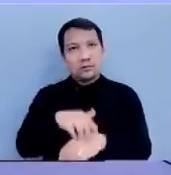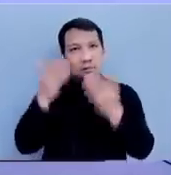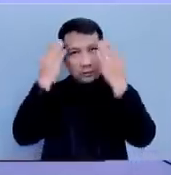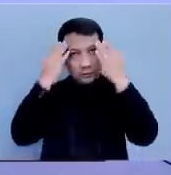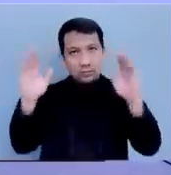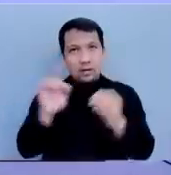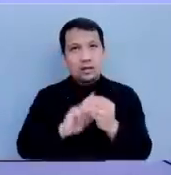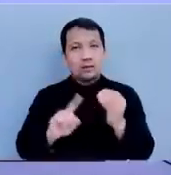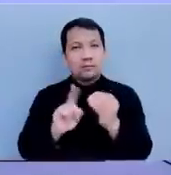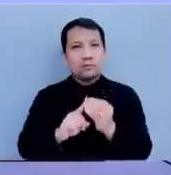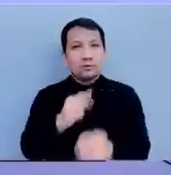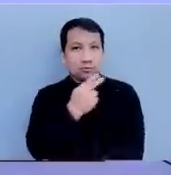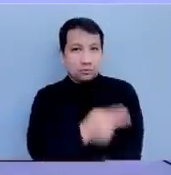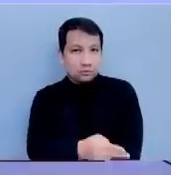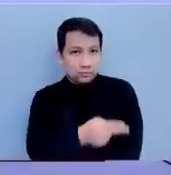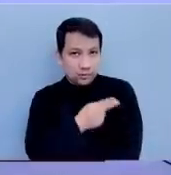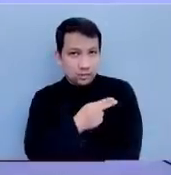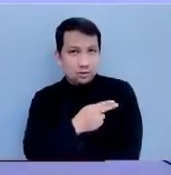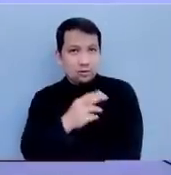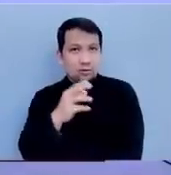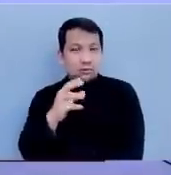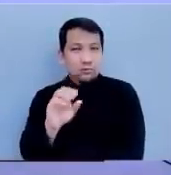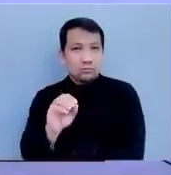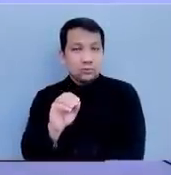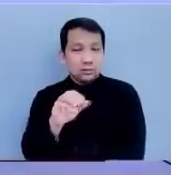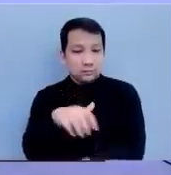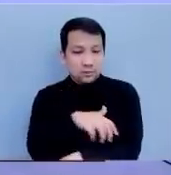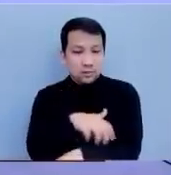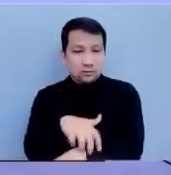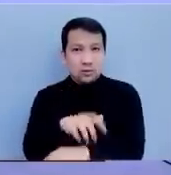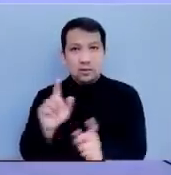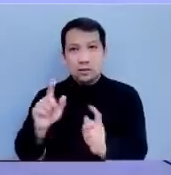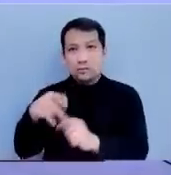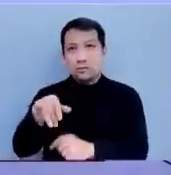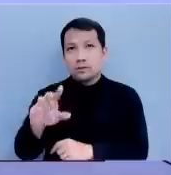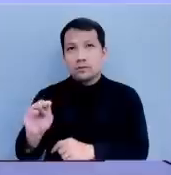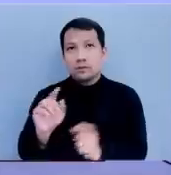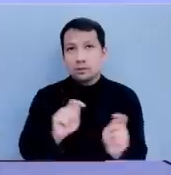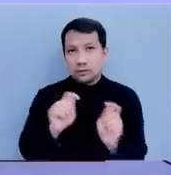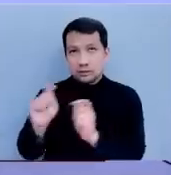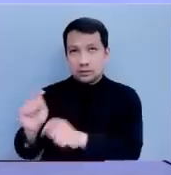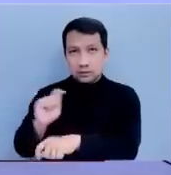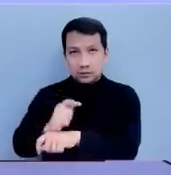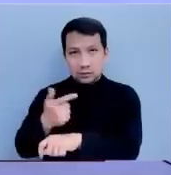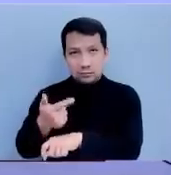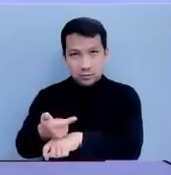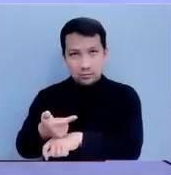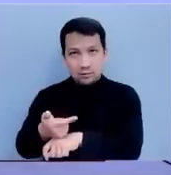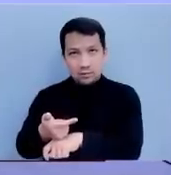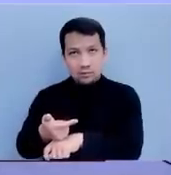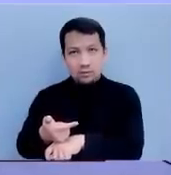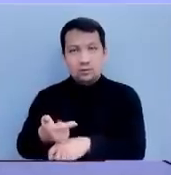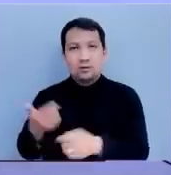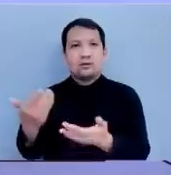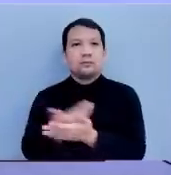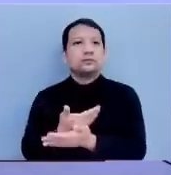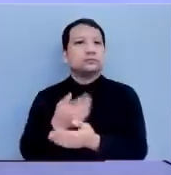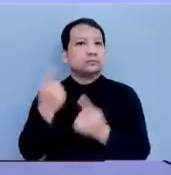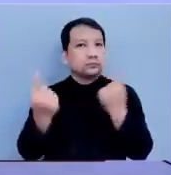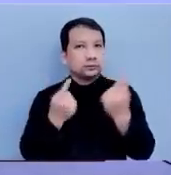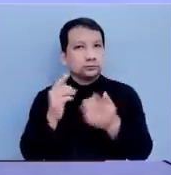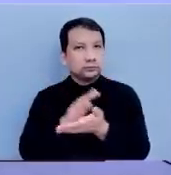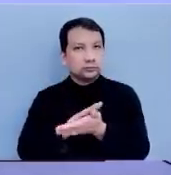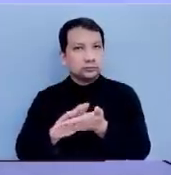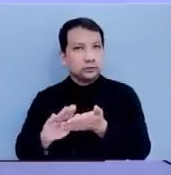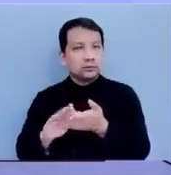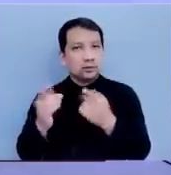At ang ospital na Makati o yung OSMAC nasa Pembo naman ay mapupunta rin sa Taguig. Itong mga bagay nito ang kailangan pang plansahin sa